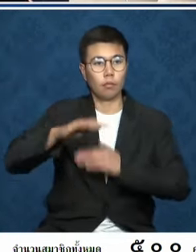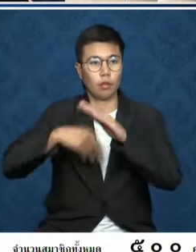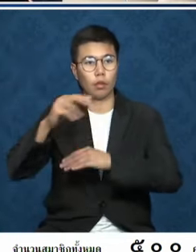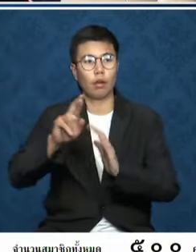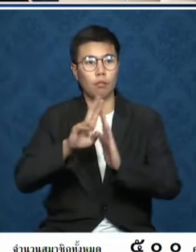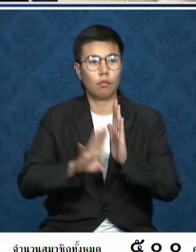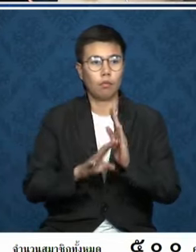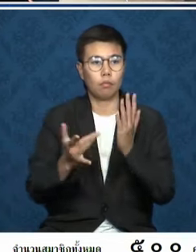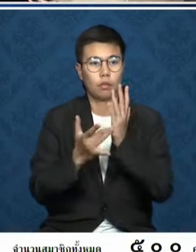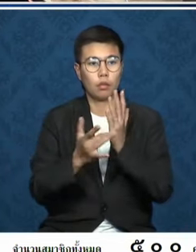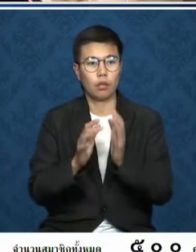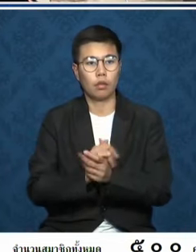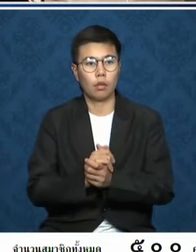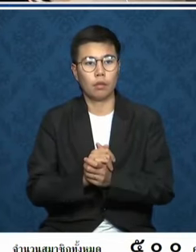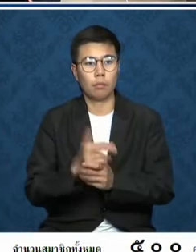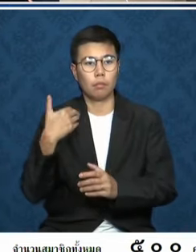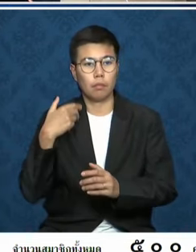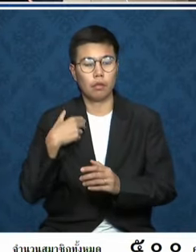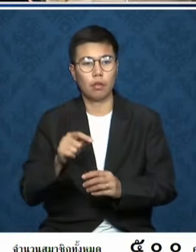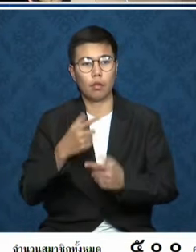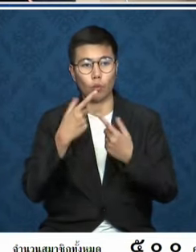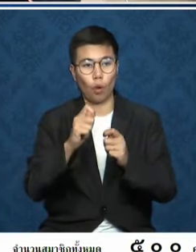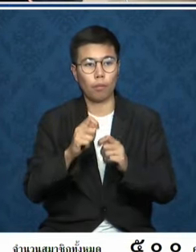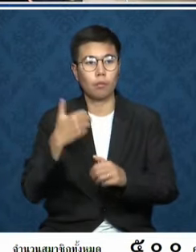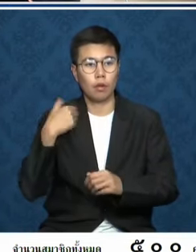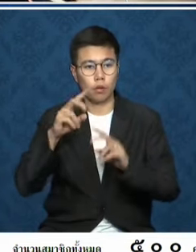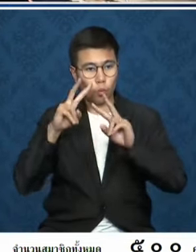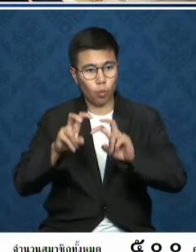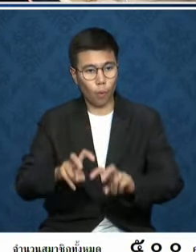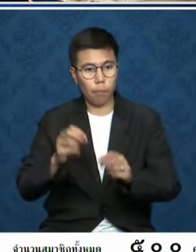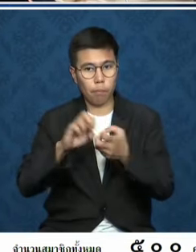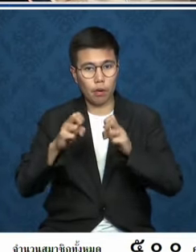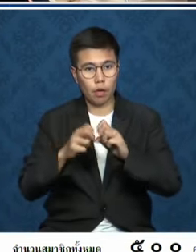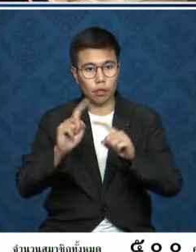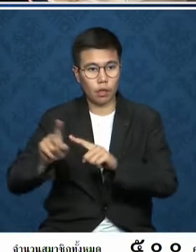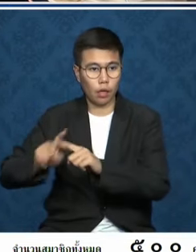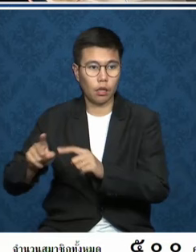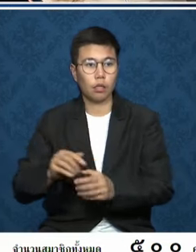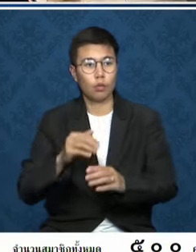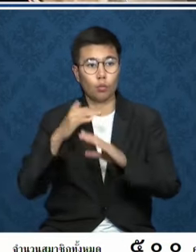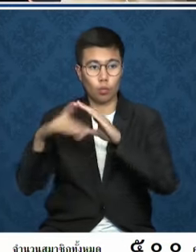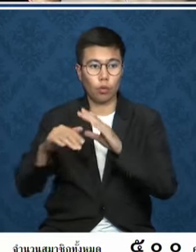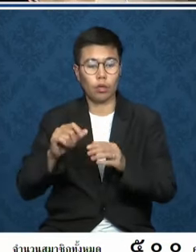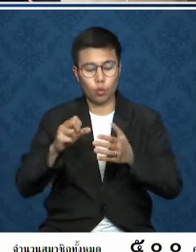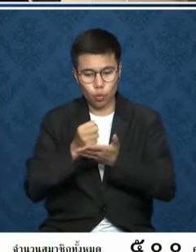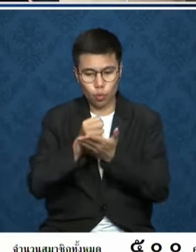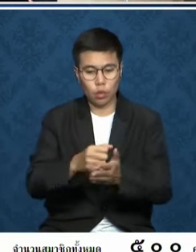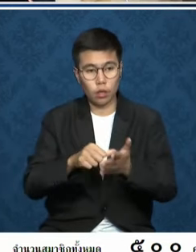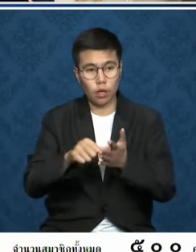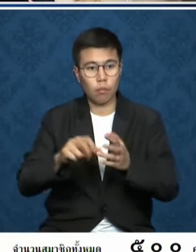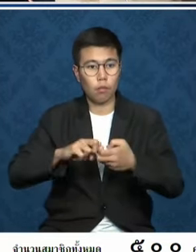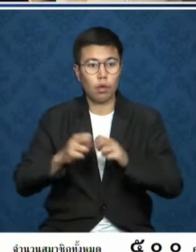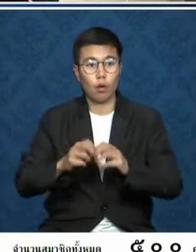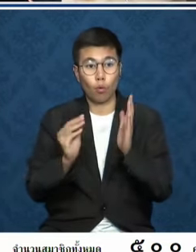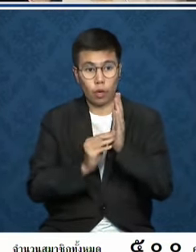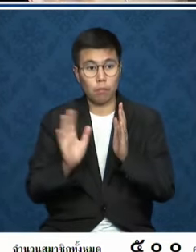ครัที่เป็แทบอดก็ดีการตอบโตวผู้แจ้งหรอการวิเคราส่งต่ปัหาไปยังหนวยงานที่ใช้ในการแ้ปัหาไม่ใช่มเฉ